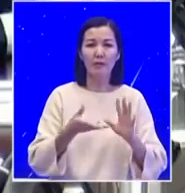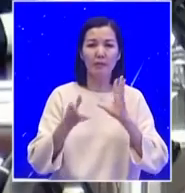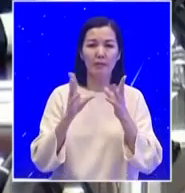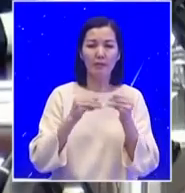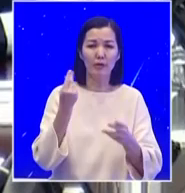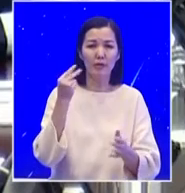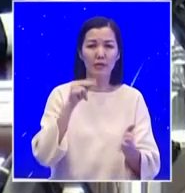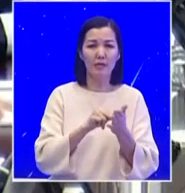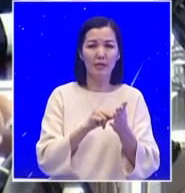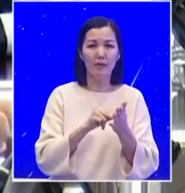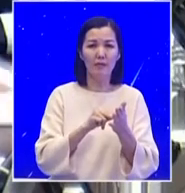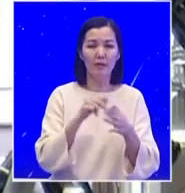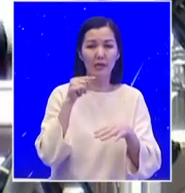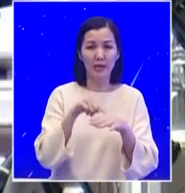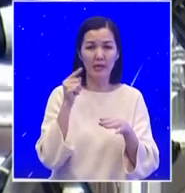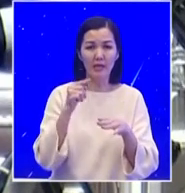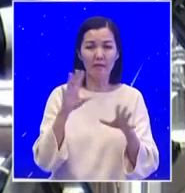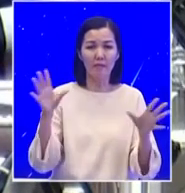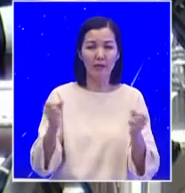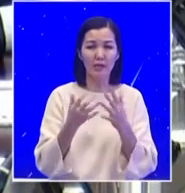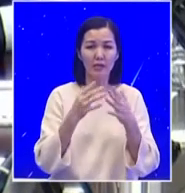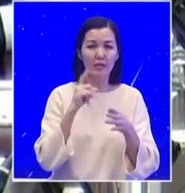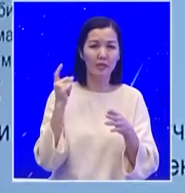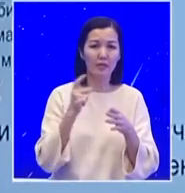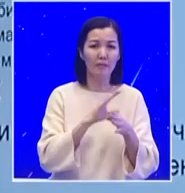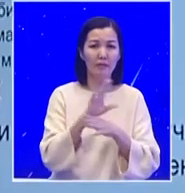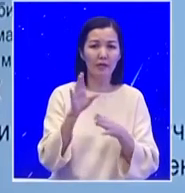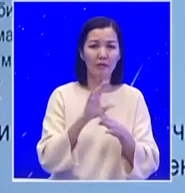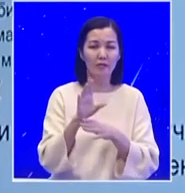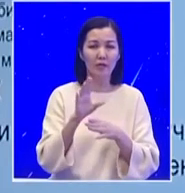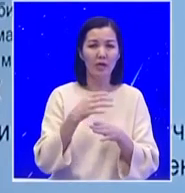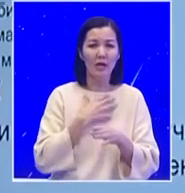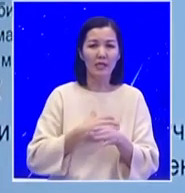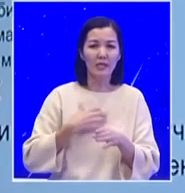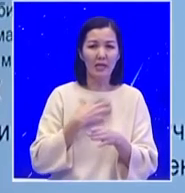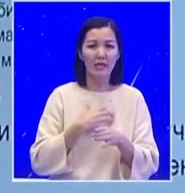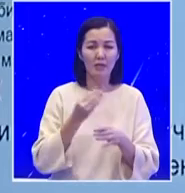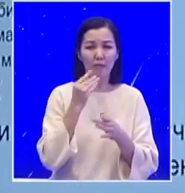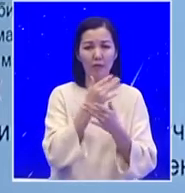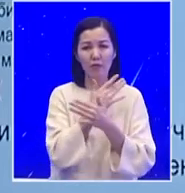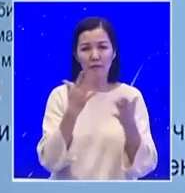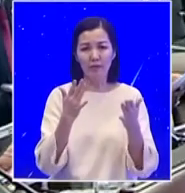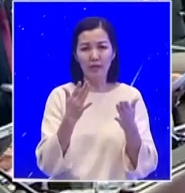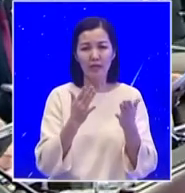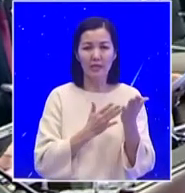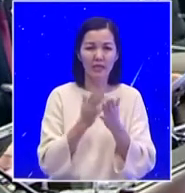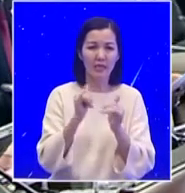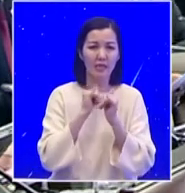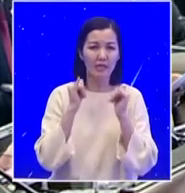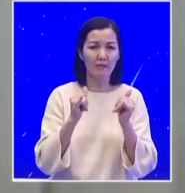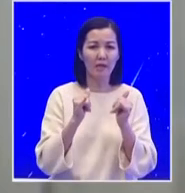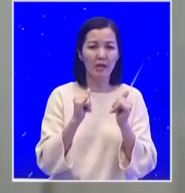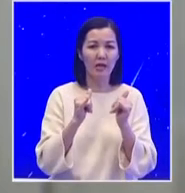цен и мерам реагирования, поддержке сельхозпроизводителей и производстве социально значимых продуктов питания, а также